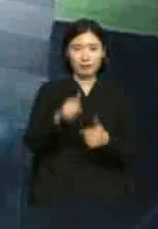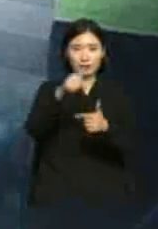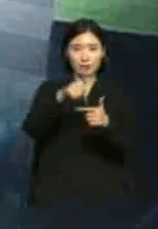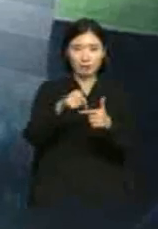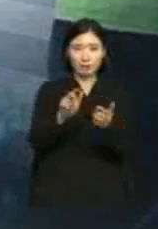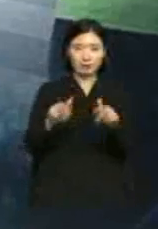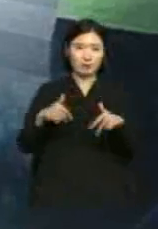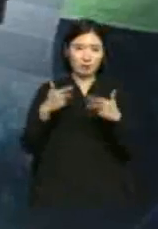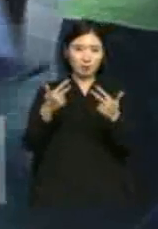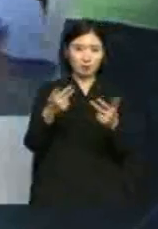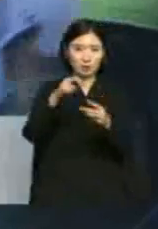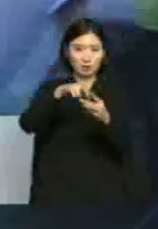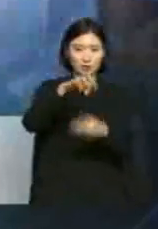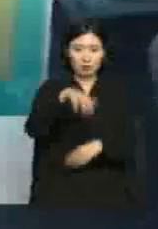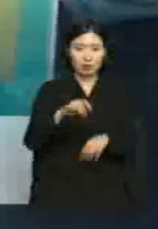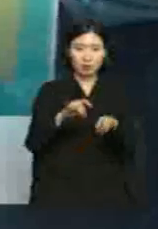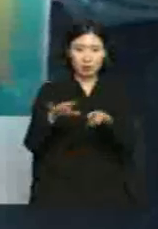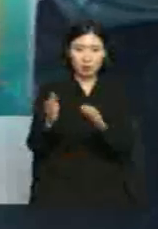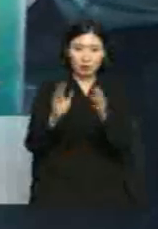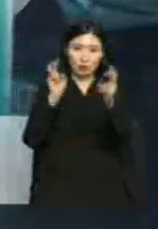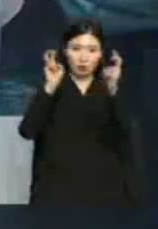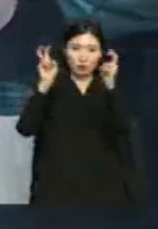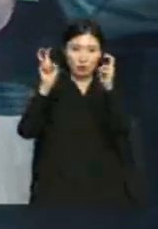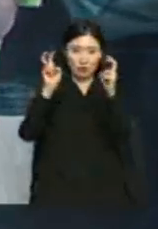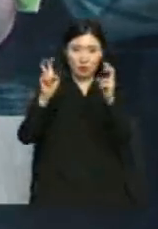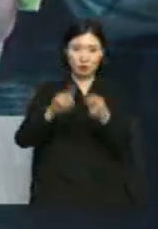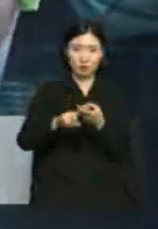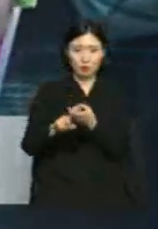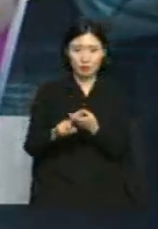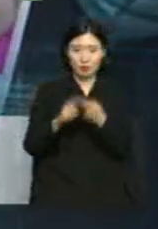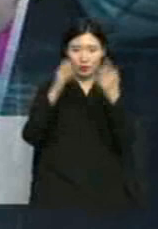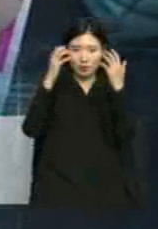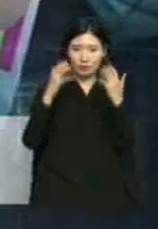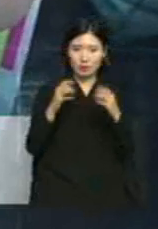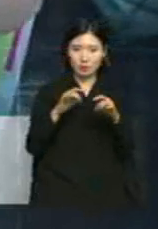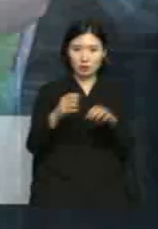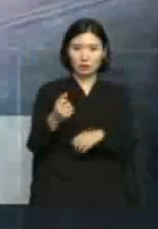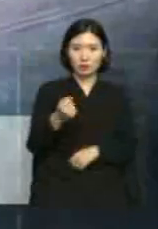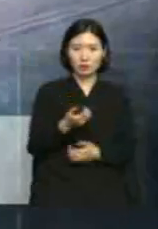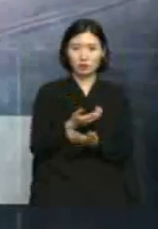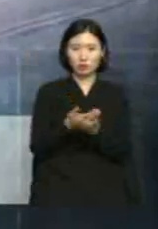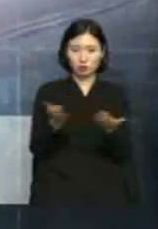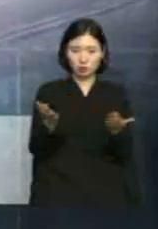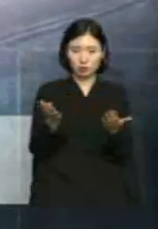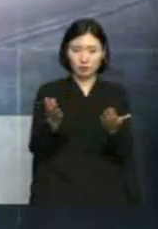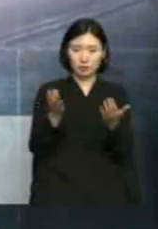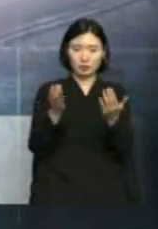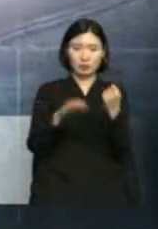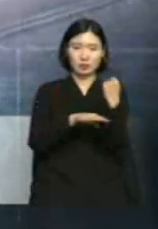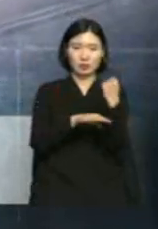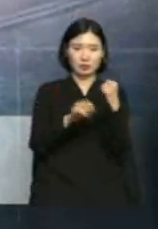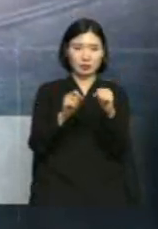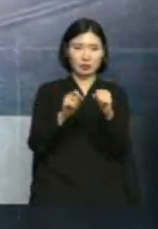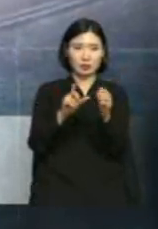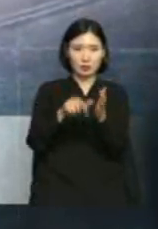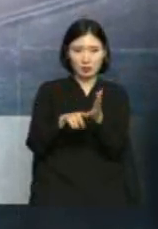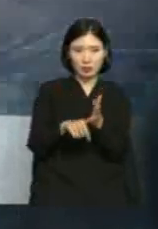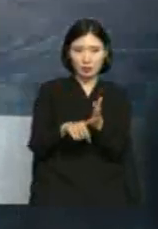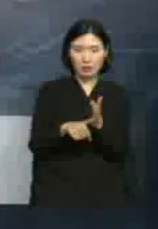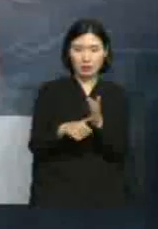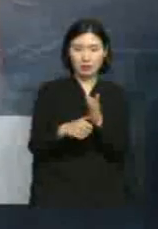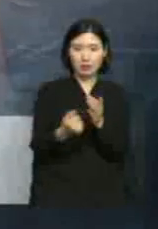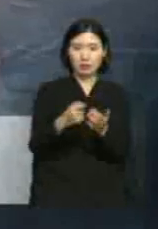강남구 자원봉사센터와 전기공사 공제조합이 여름철 전력 수급 대체 기간을 맞아 에너지 절약 캠페인을